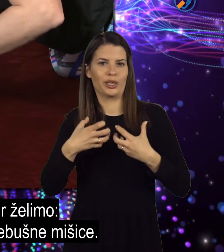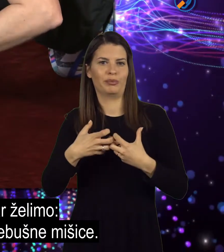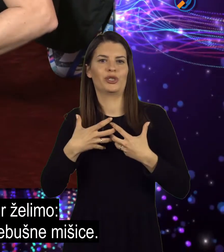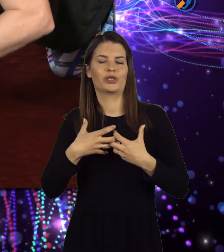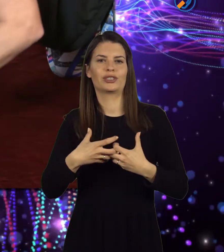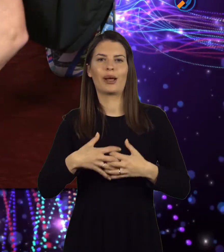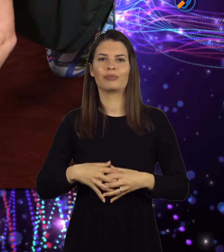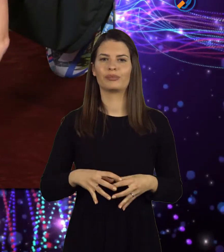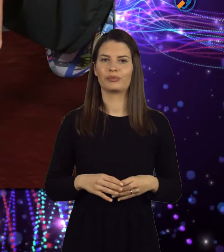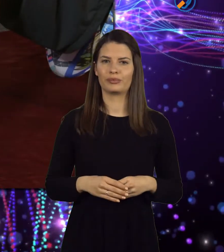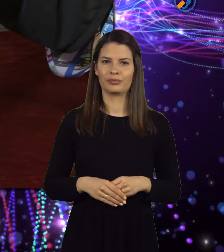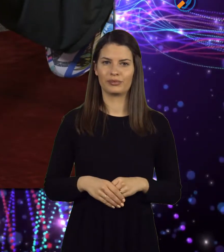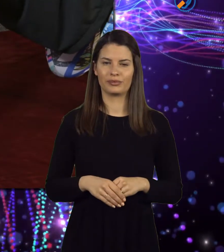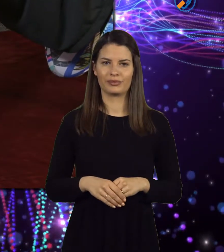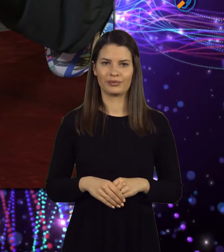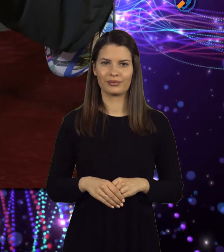mišice.